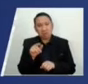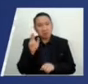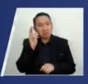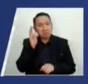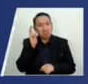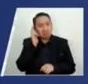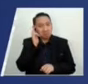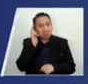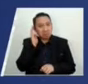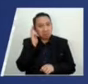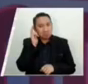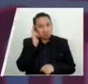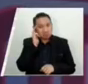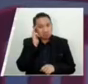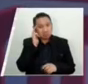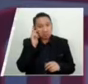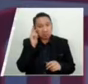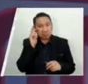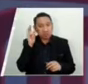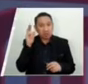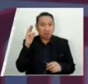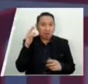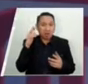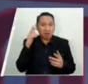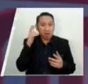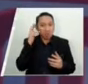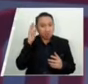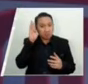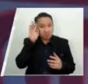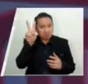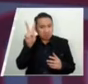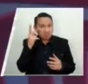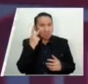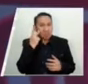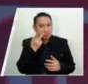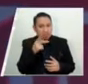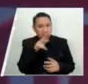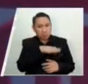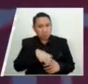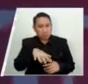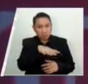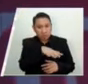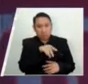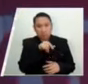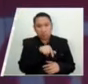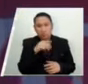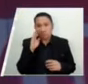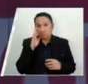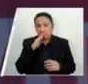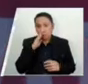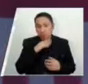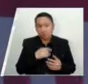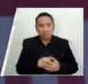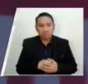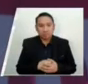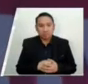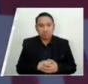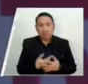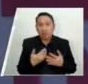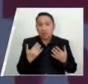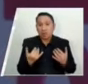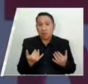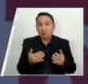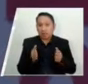sa lalawigan ng Catanduanes. Ang mga residente ng probinsyang unang binayo ng Bagyong Pepito, nananawagan ng tulong para